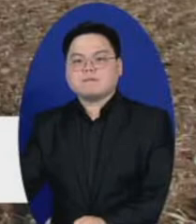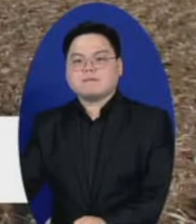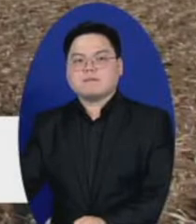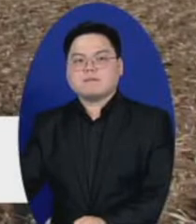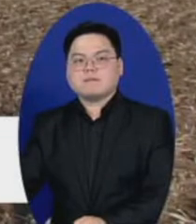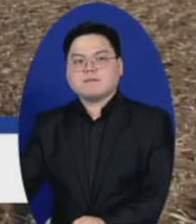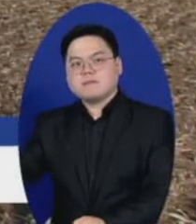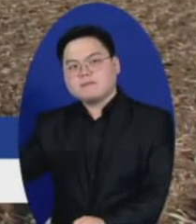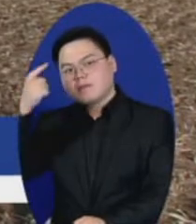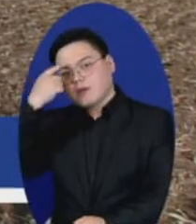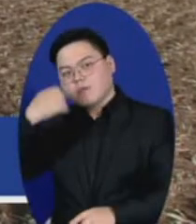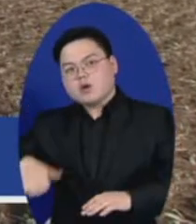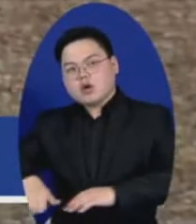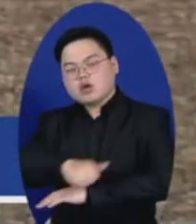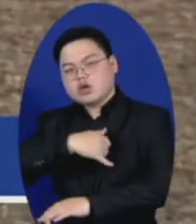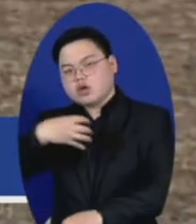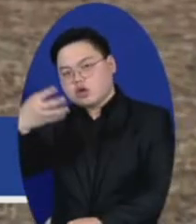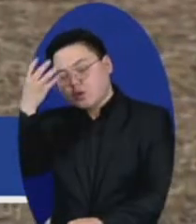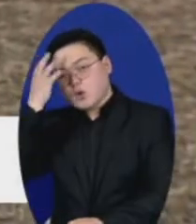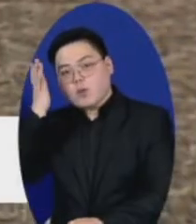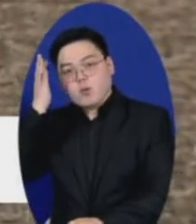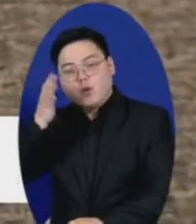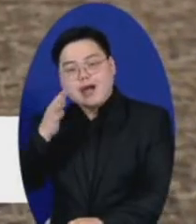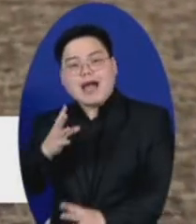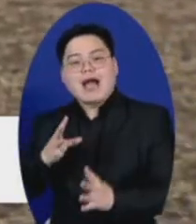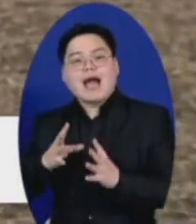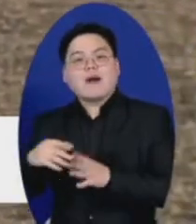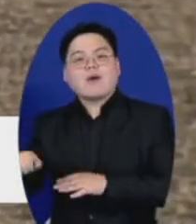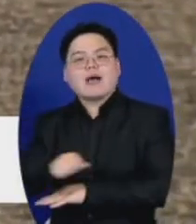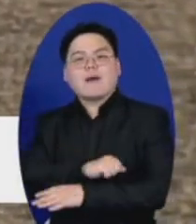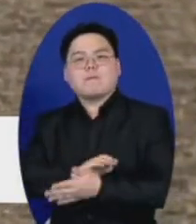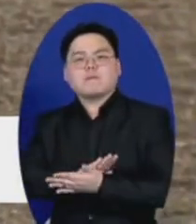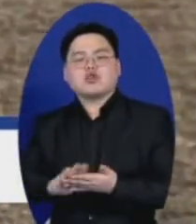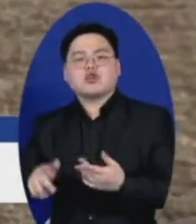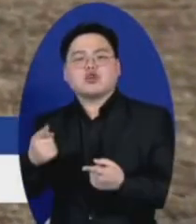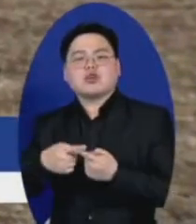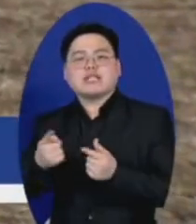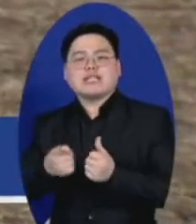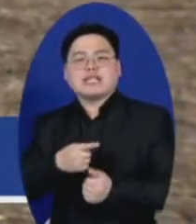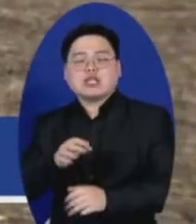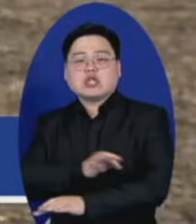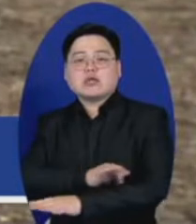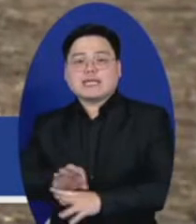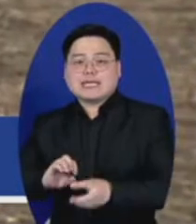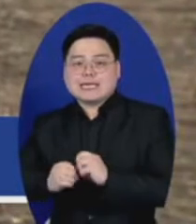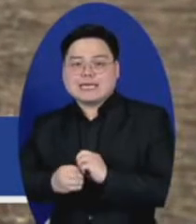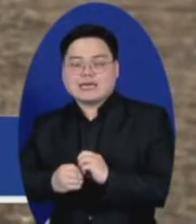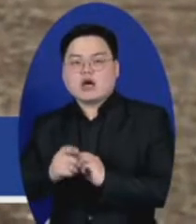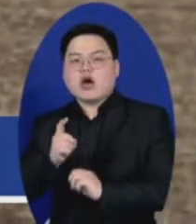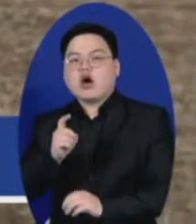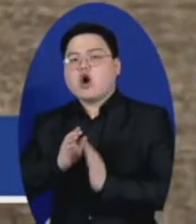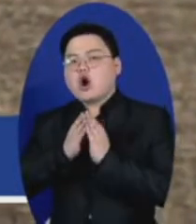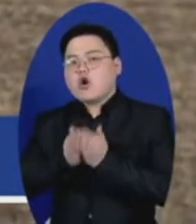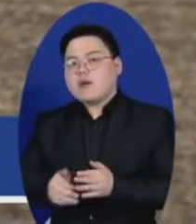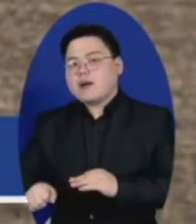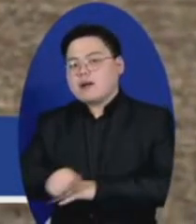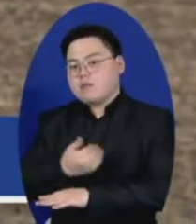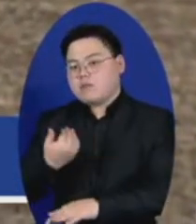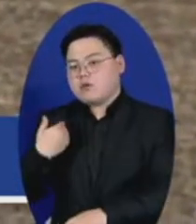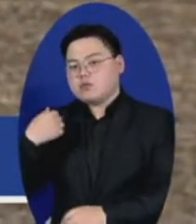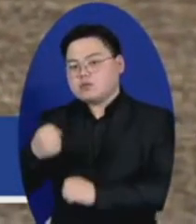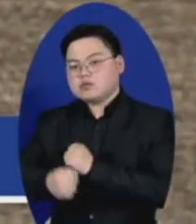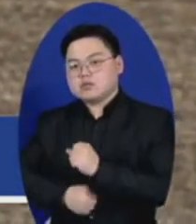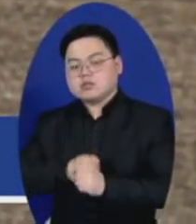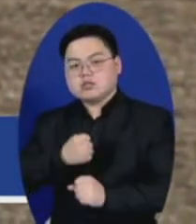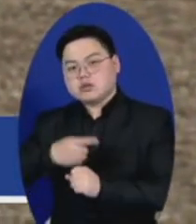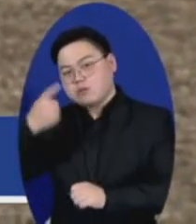Монгол улсын төрийн бодлогоор 10 аймагт шинэ хөдөө төсөл хэрэгждэг. Тэдний нэг бол Хөвсгөл аймаг. Хөвсгөл аймагт өнгөрсөн жил улсын төсвийн хөрөнгө